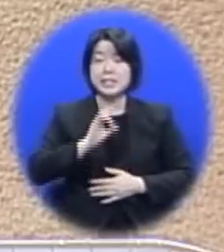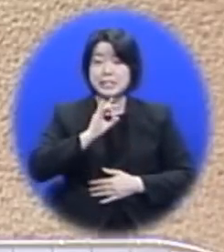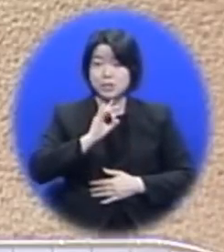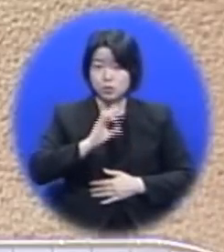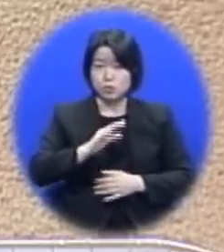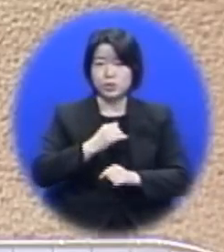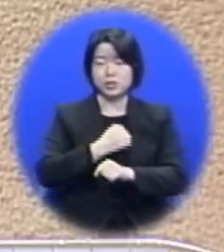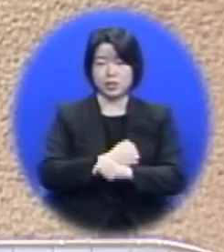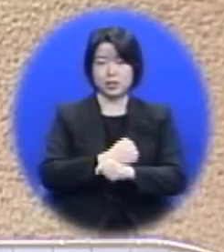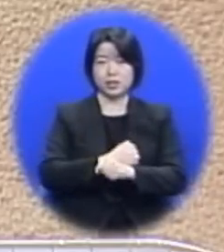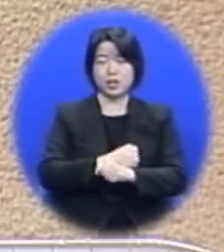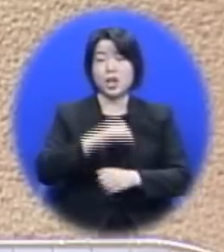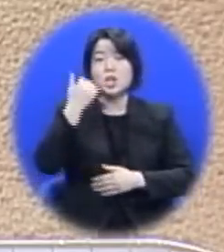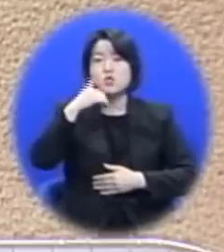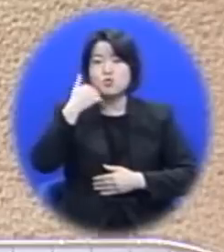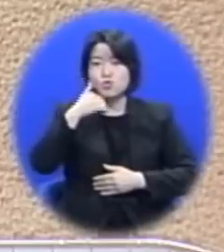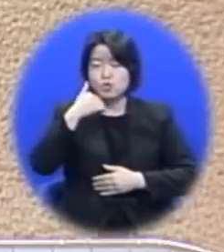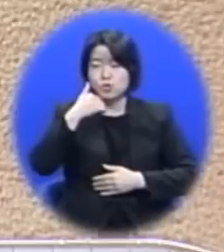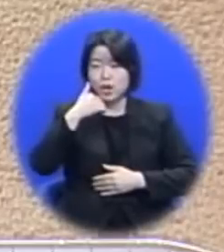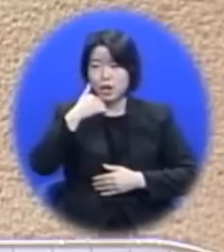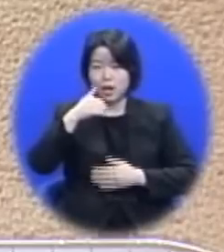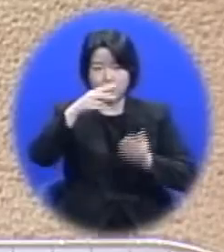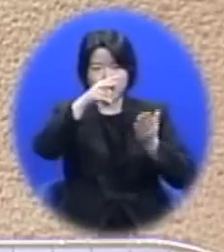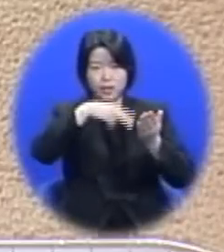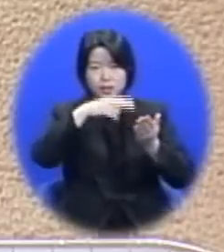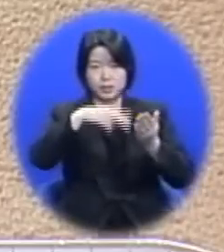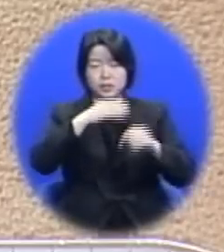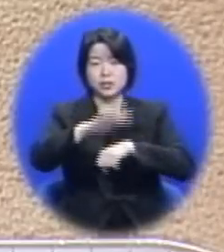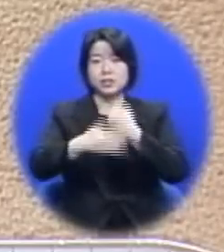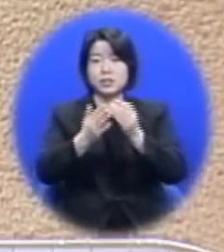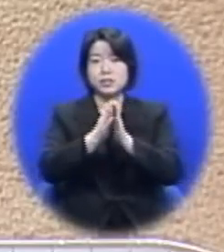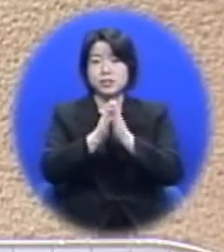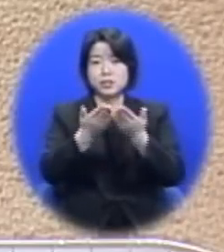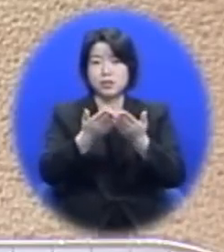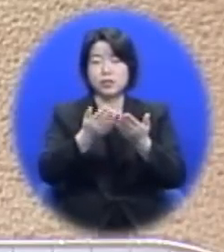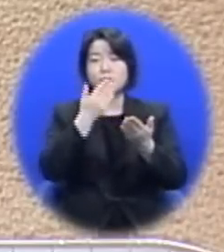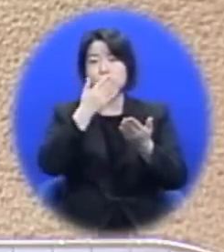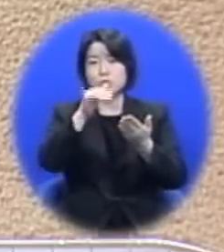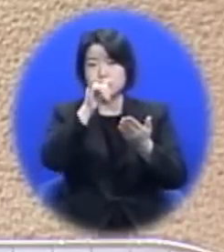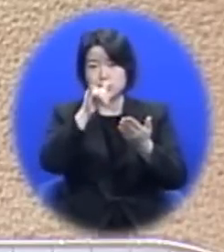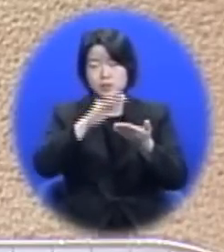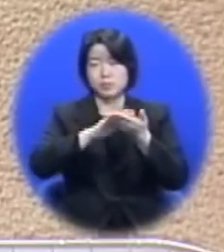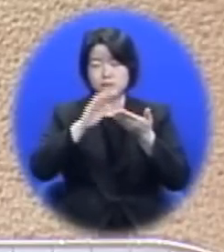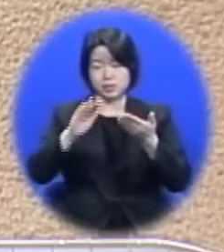유일하게 누군가가 읽는 성경일 수 있습니다.